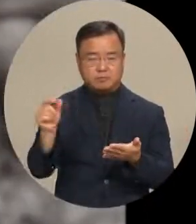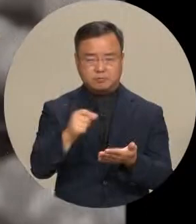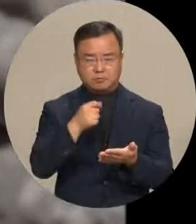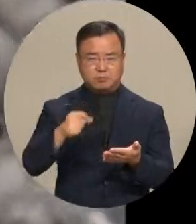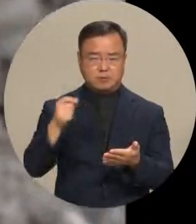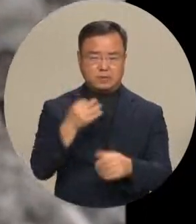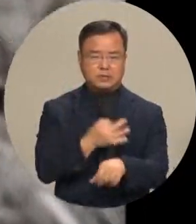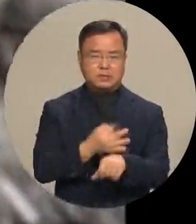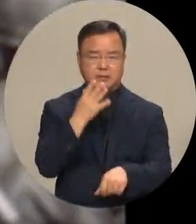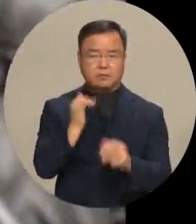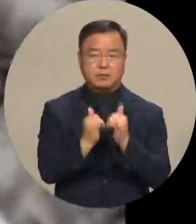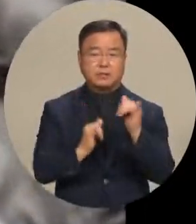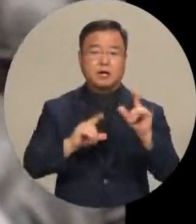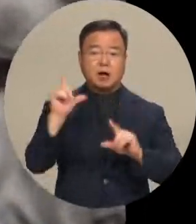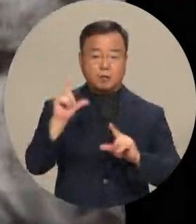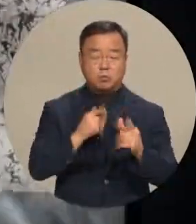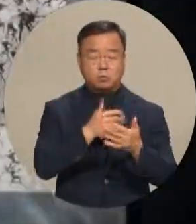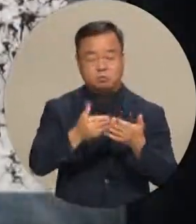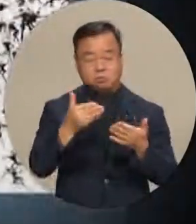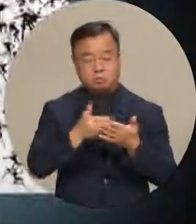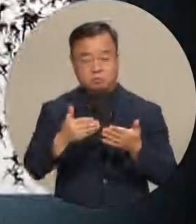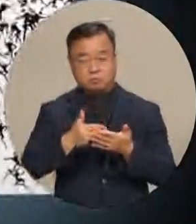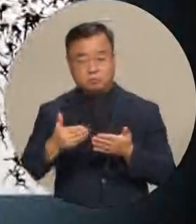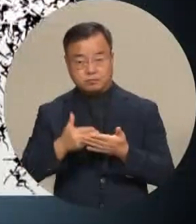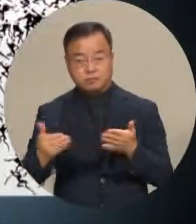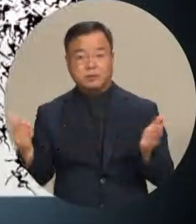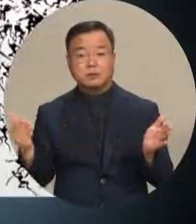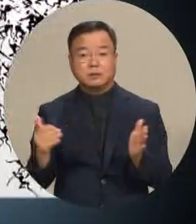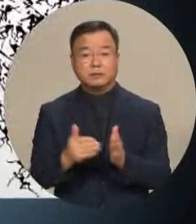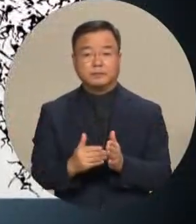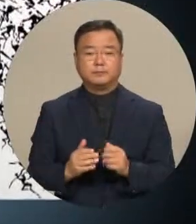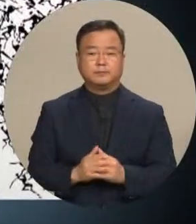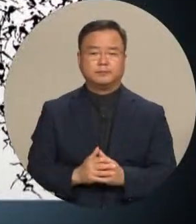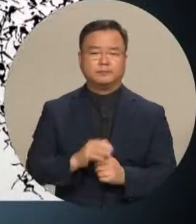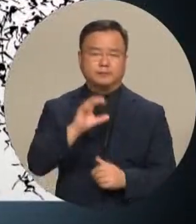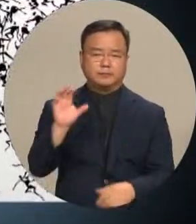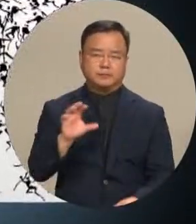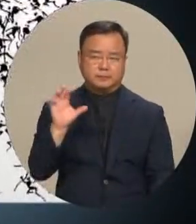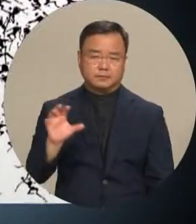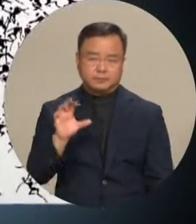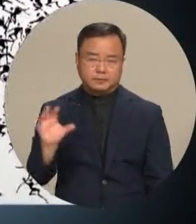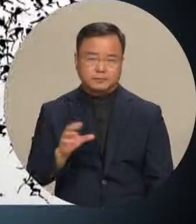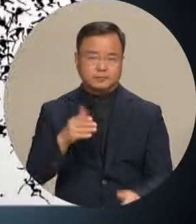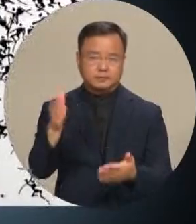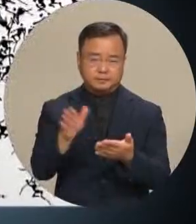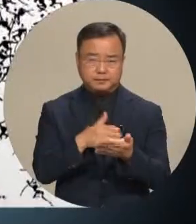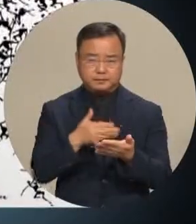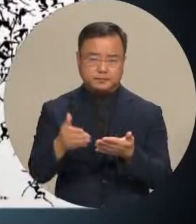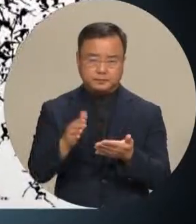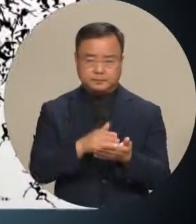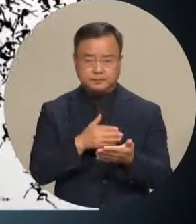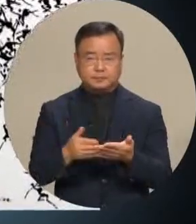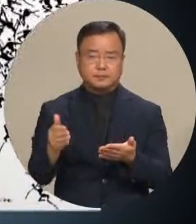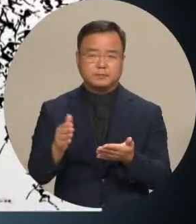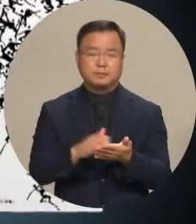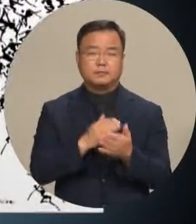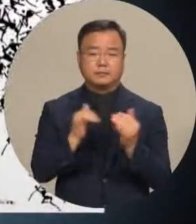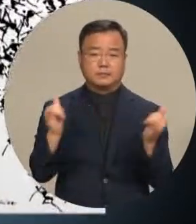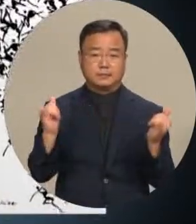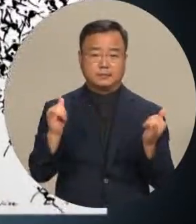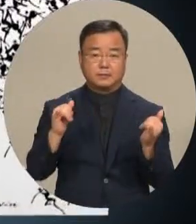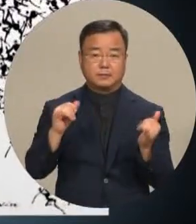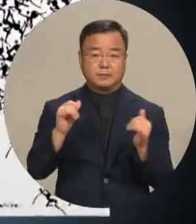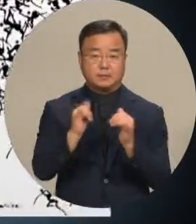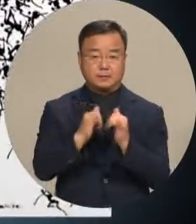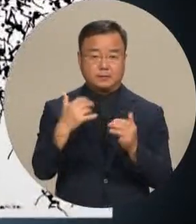단순화된 인간 형상을 캔버스에 토해냈습니다. 반복적인 분놀림, 어느새 인간 군상이